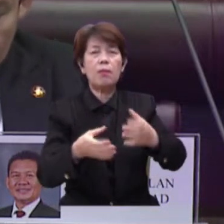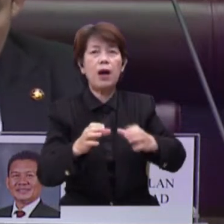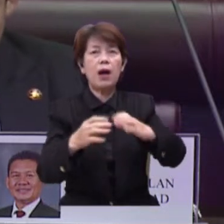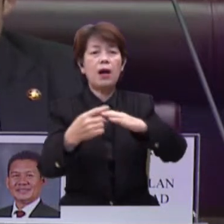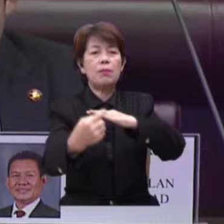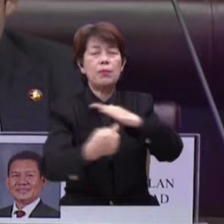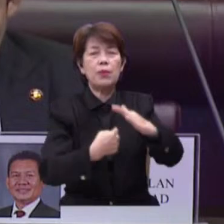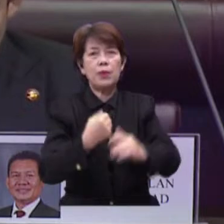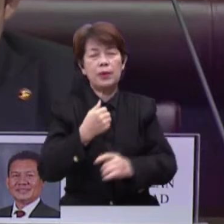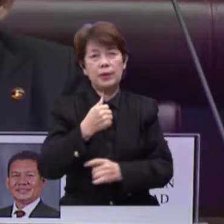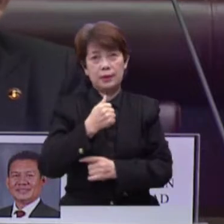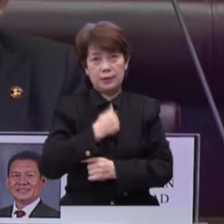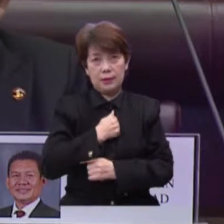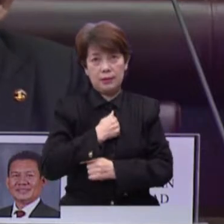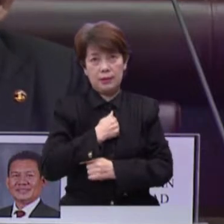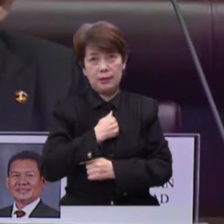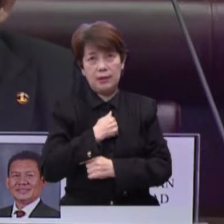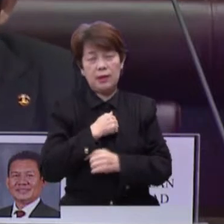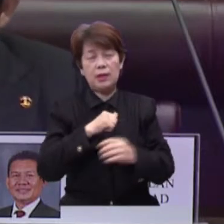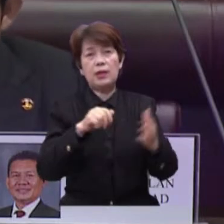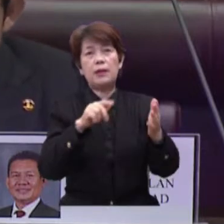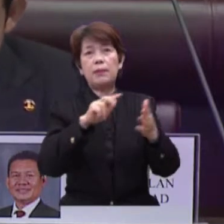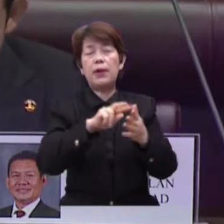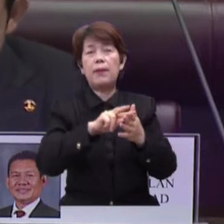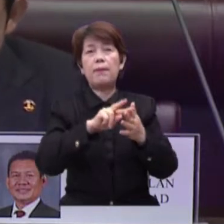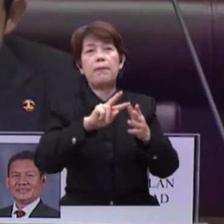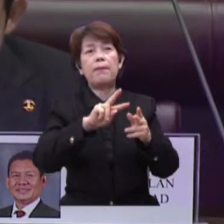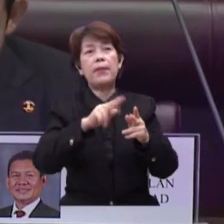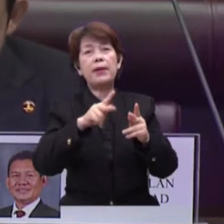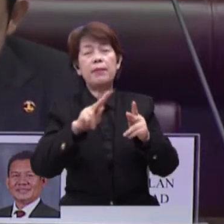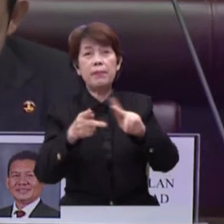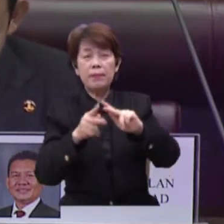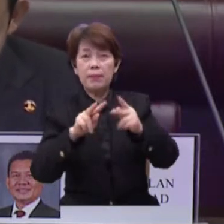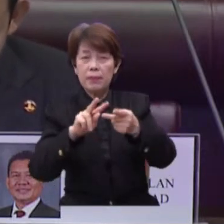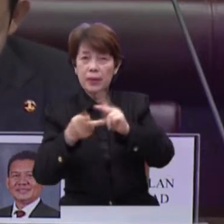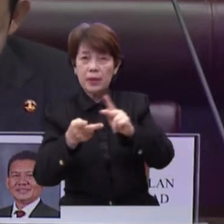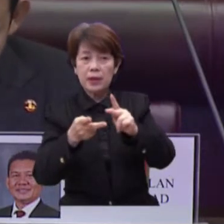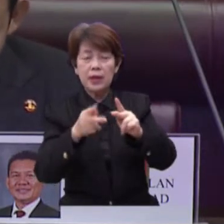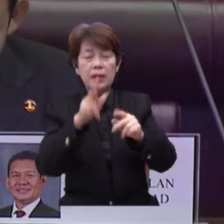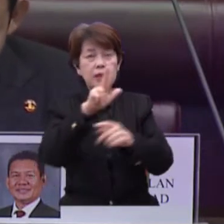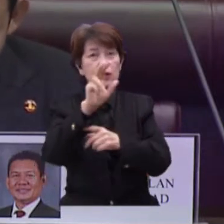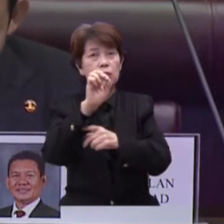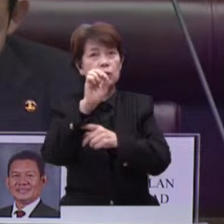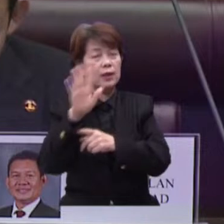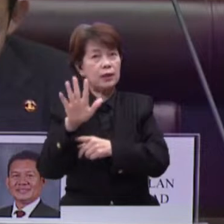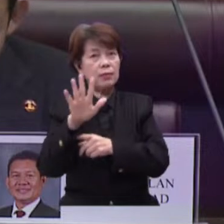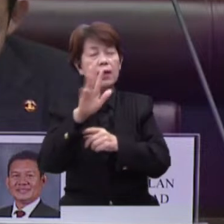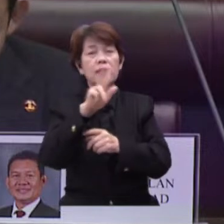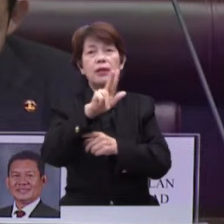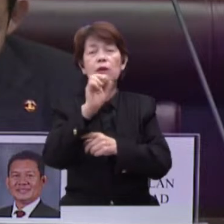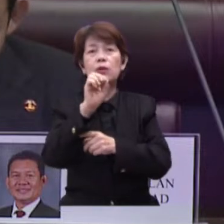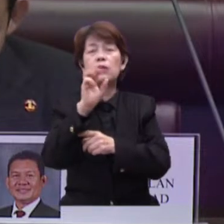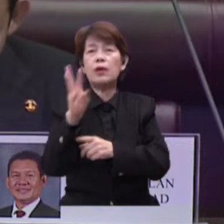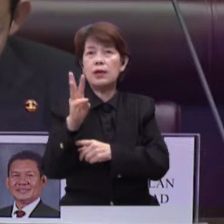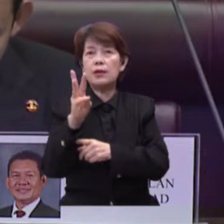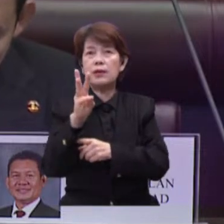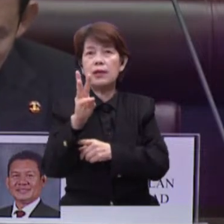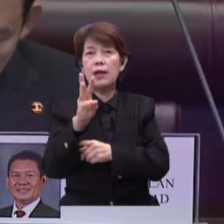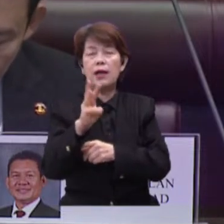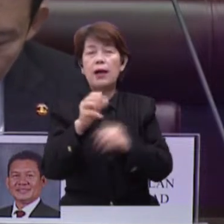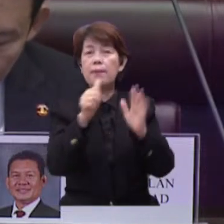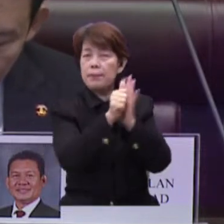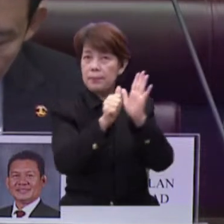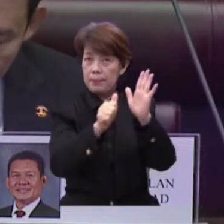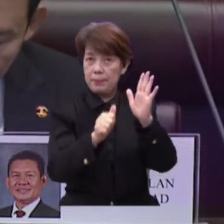dicadangkan melalui pindahan kepada section-saction 305 dan 306 adalah Bernas dan